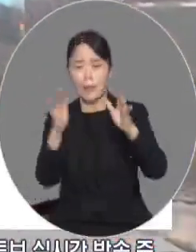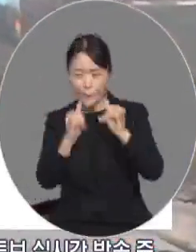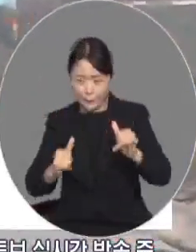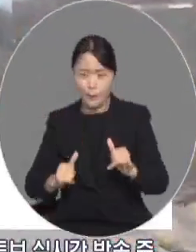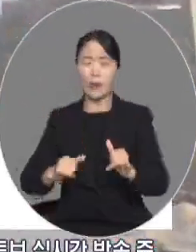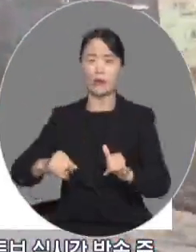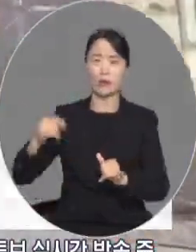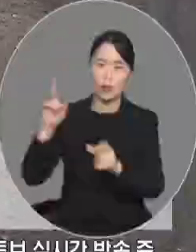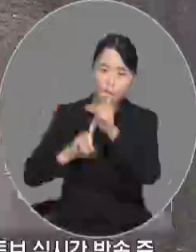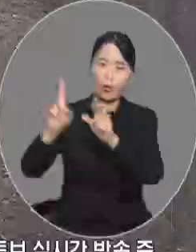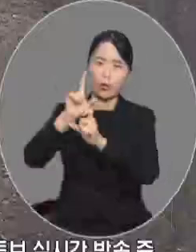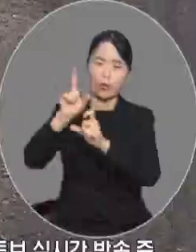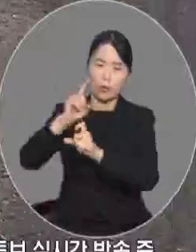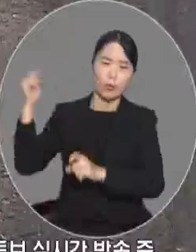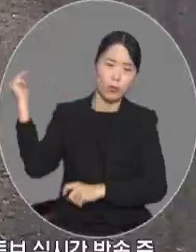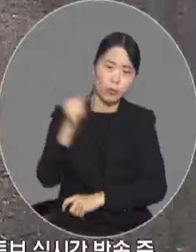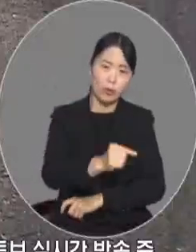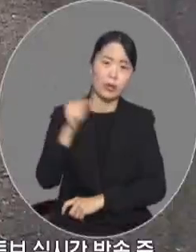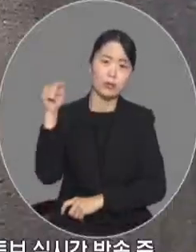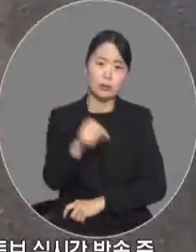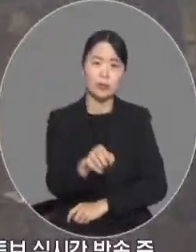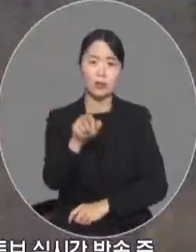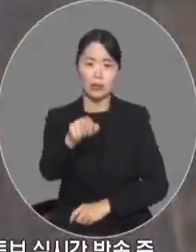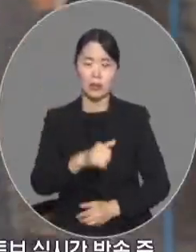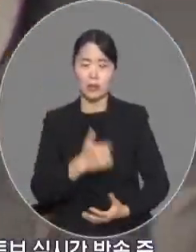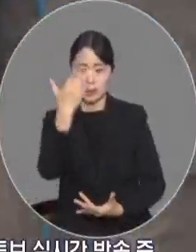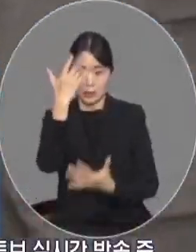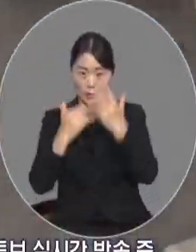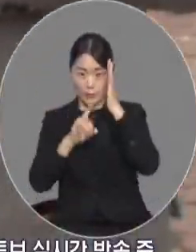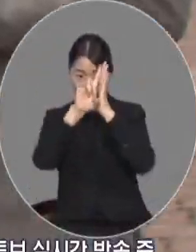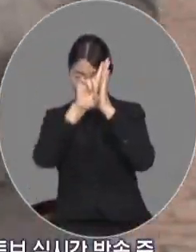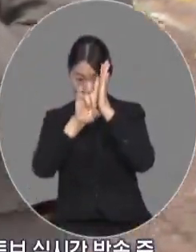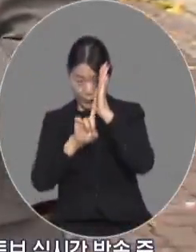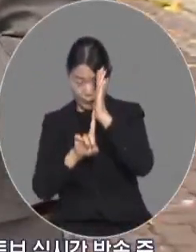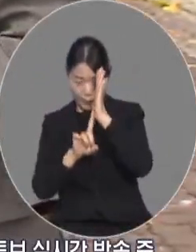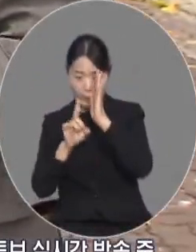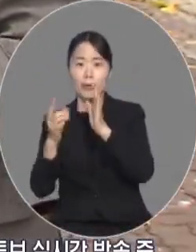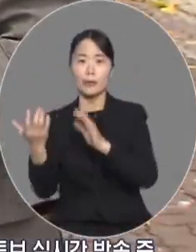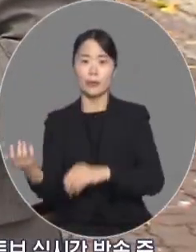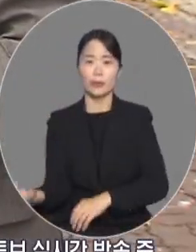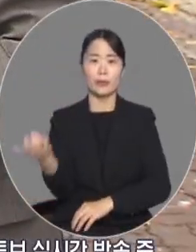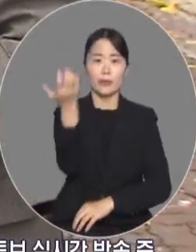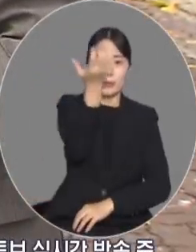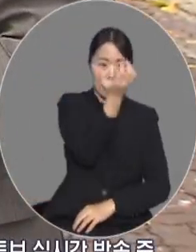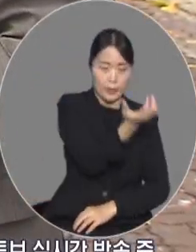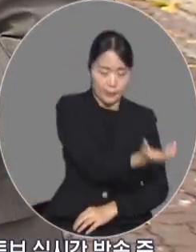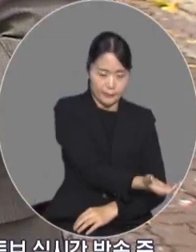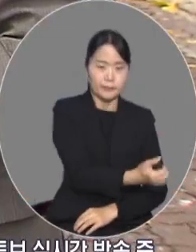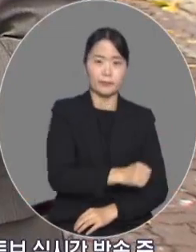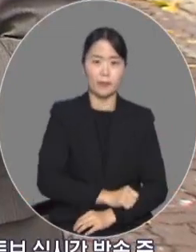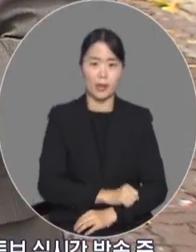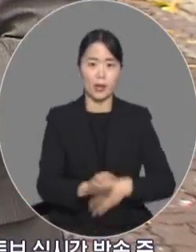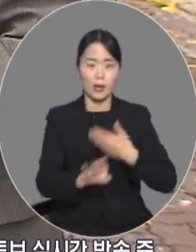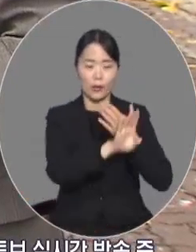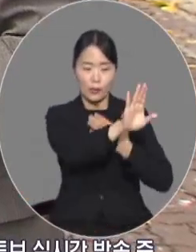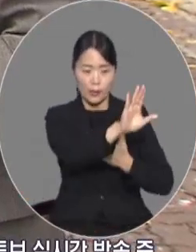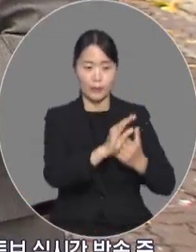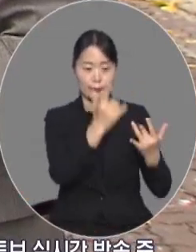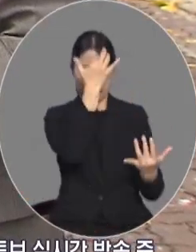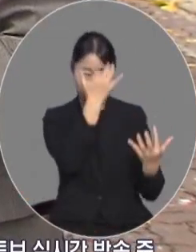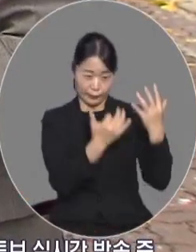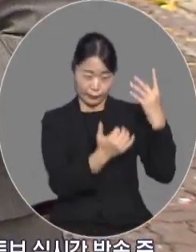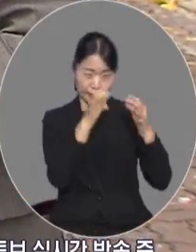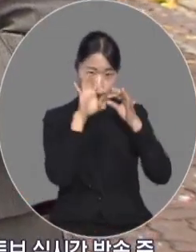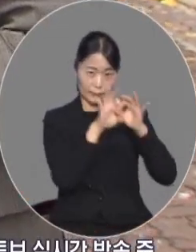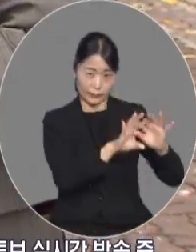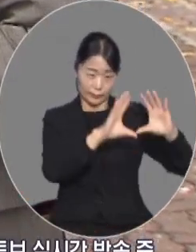투입되고 그러더라고요. 배터리를 안정화시킨 소방은 차량을 인근 산단에 공터로 견인해 진화 작업을 이어갔고